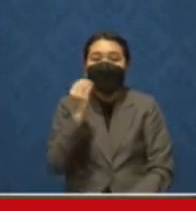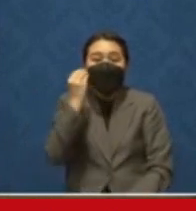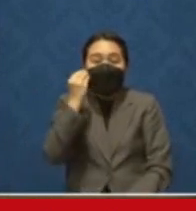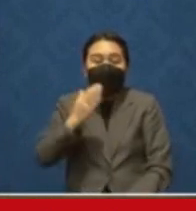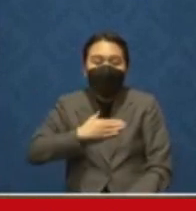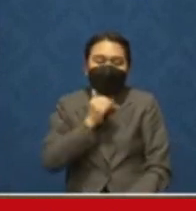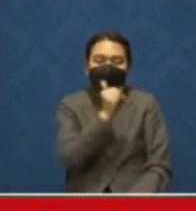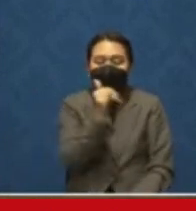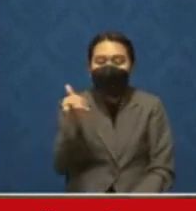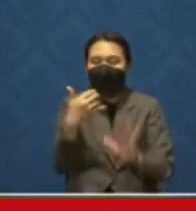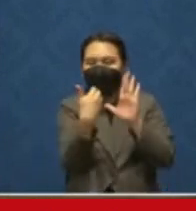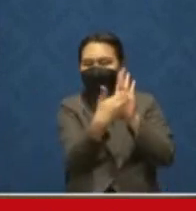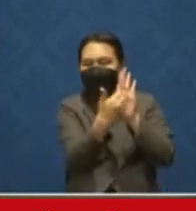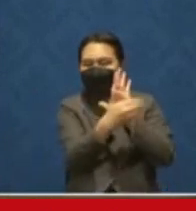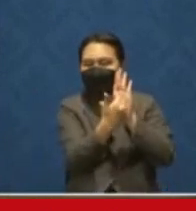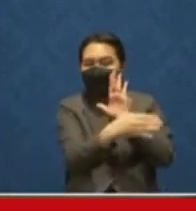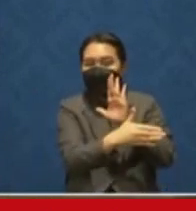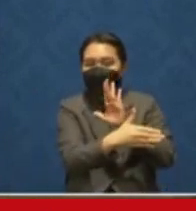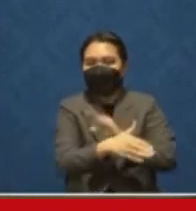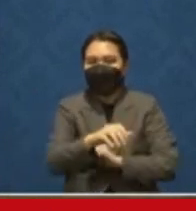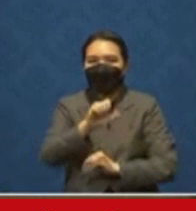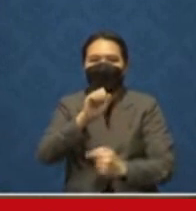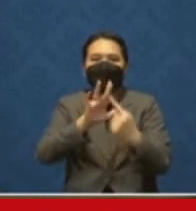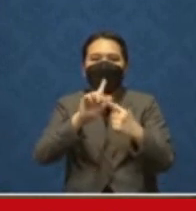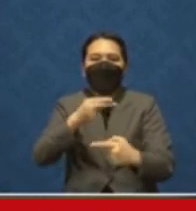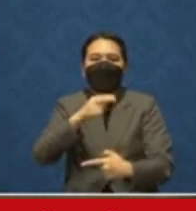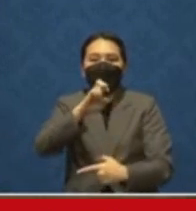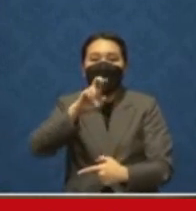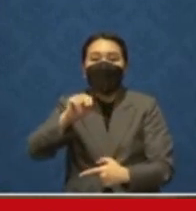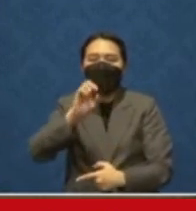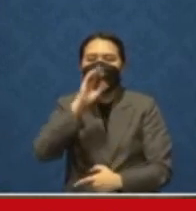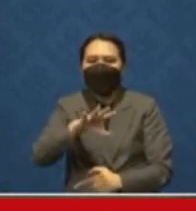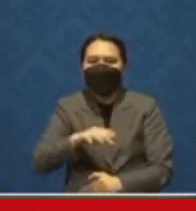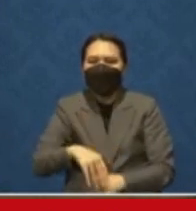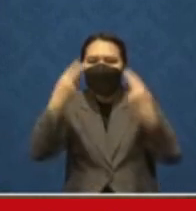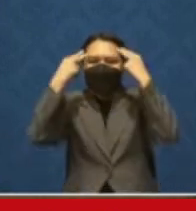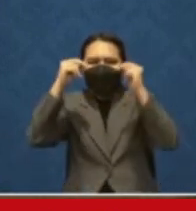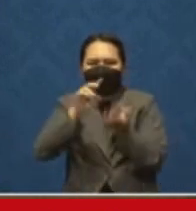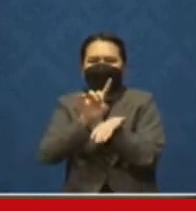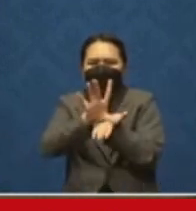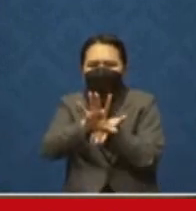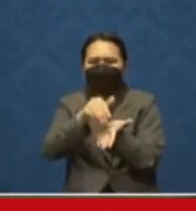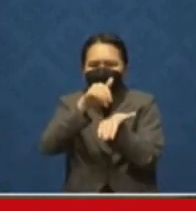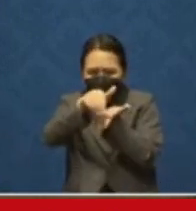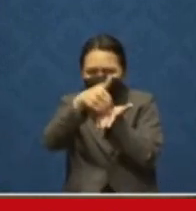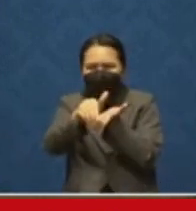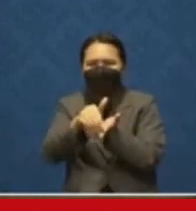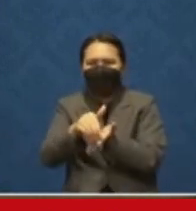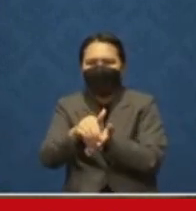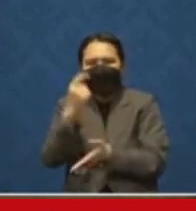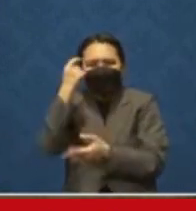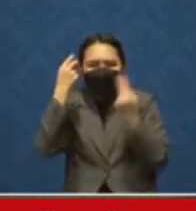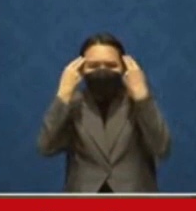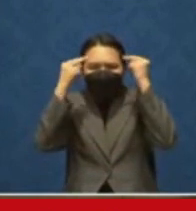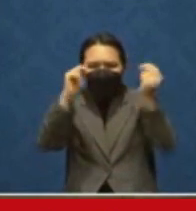ต่อพี่น้องคนไหนบอกว่าผมพูดเท็จก็ไม่ต้องเลือกผมจะไปไหนแถวบ้านผมเนี่ย